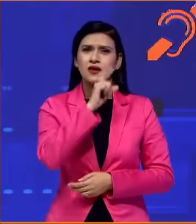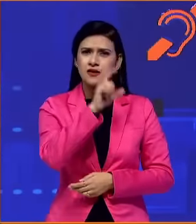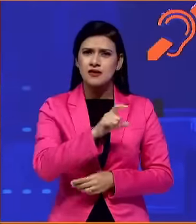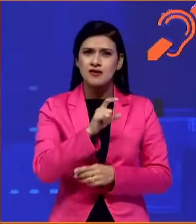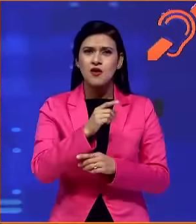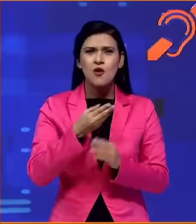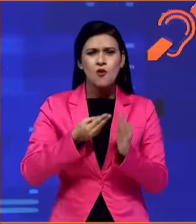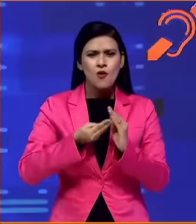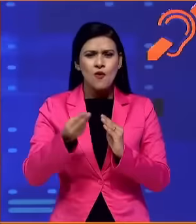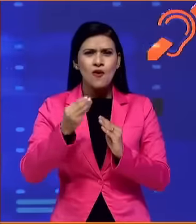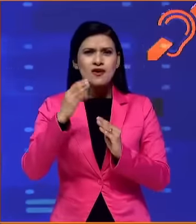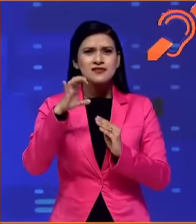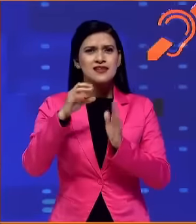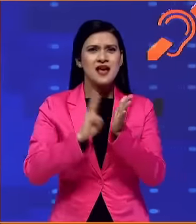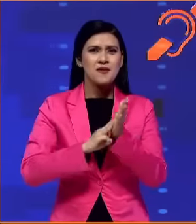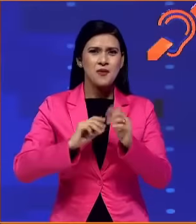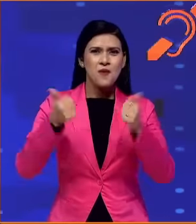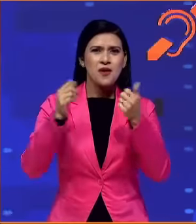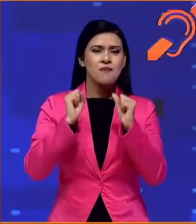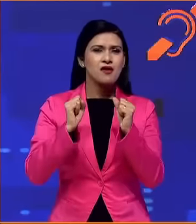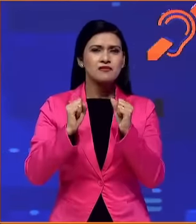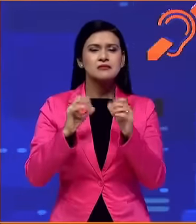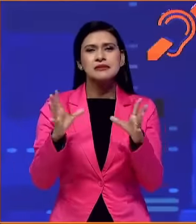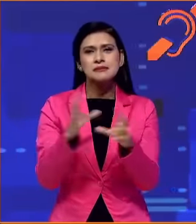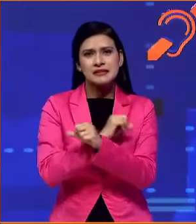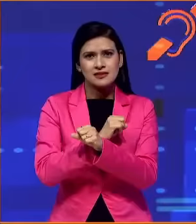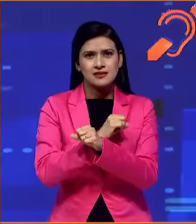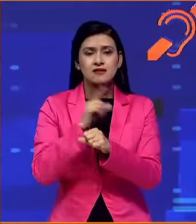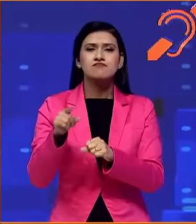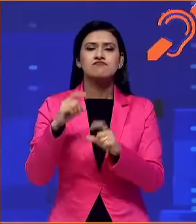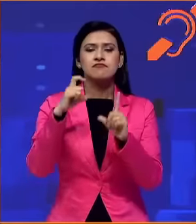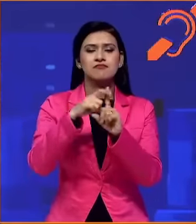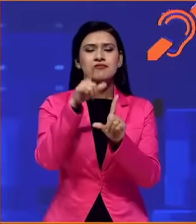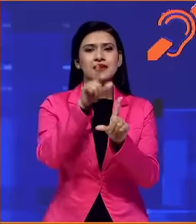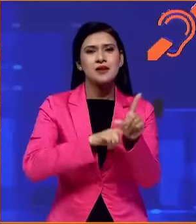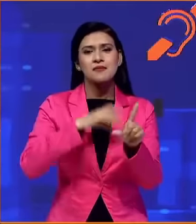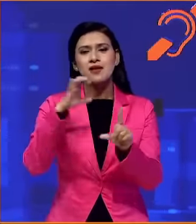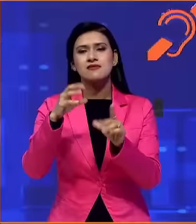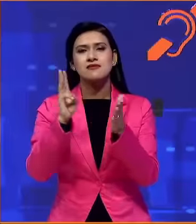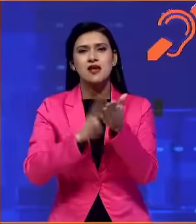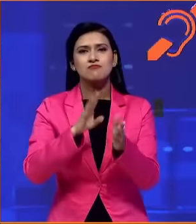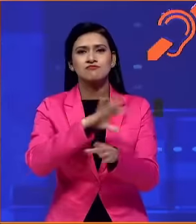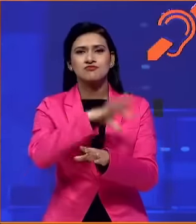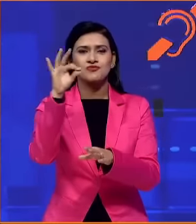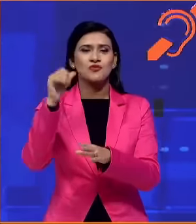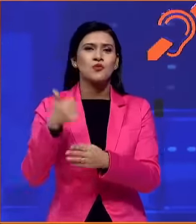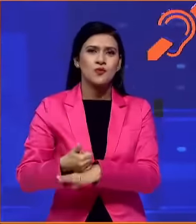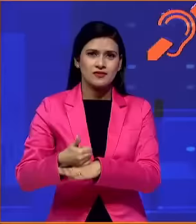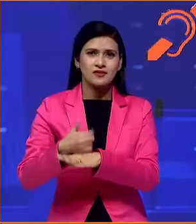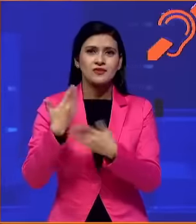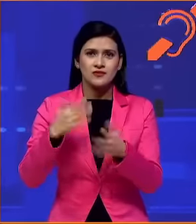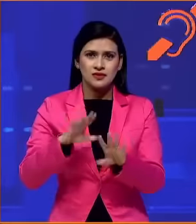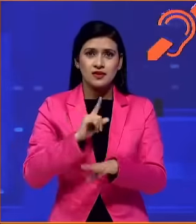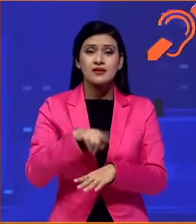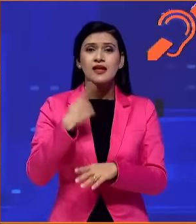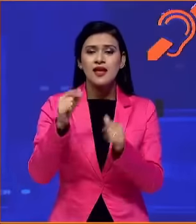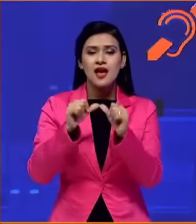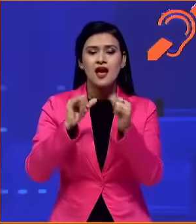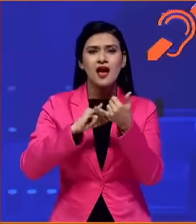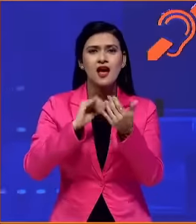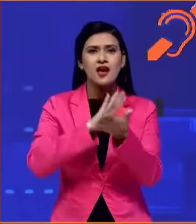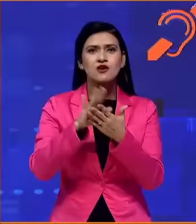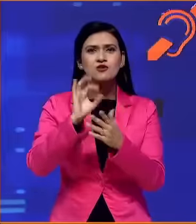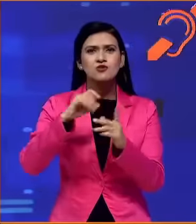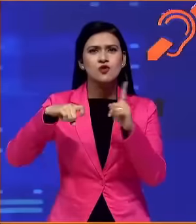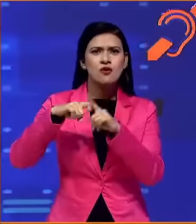पायलट मुख्यमंत्रीबननेसेबाल-बालचूकगए।कांग्रेसने उन्हेंउपमुख्यमंत्रीबनाया।इसकेबाद, मुख्यमंत्रीअशोकगहलोतसेमतभेद